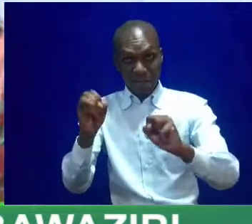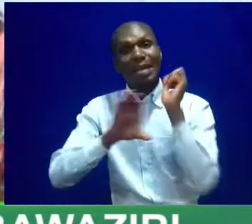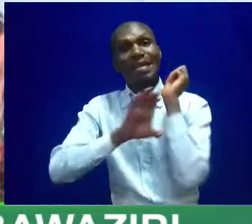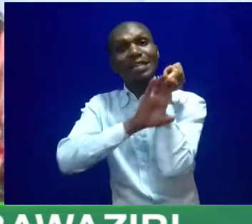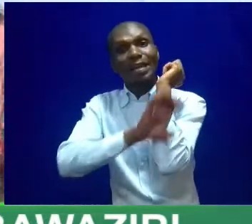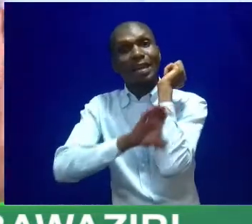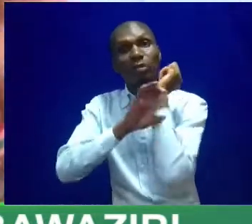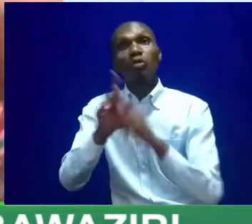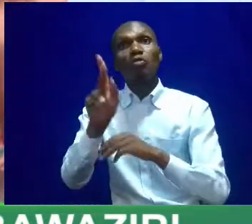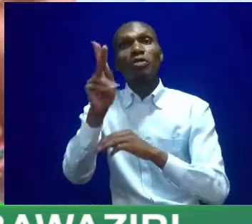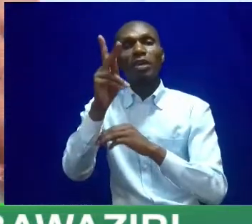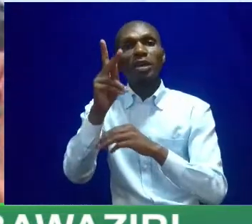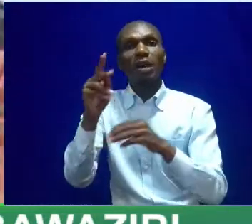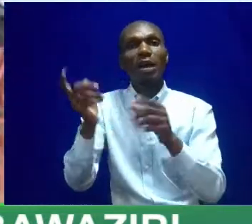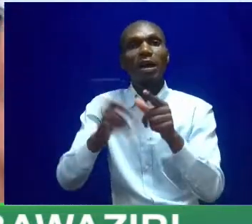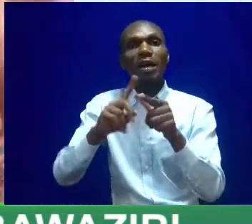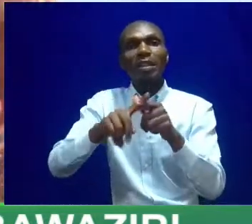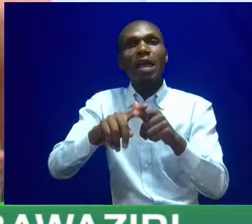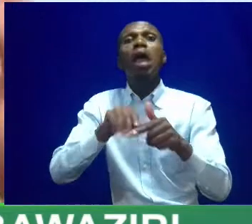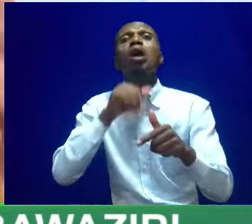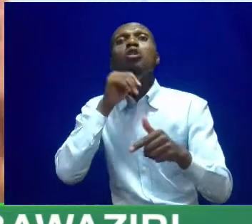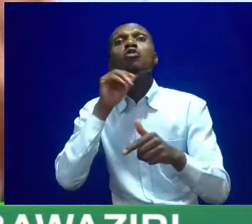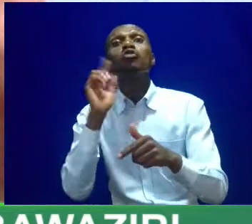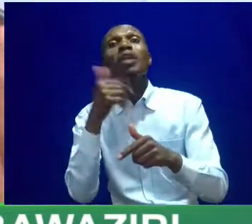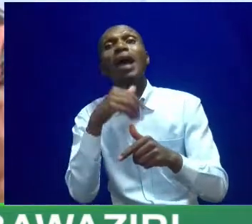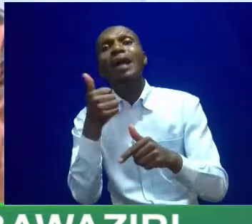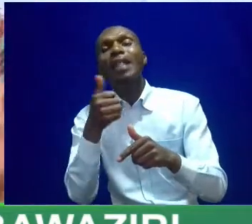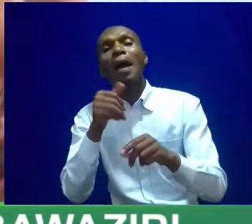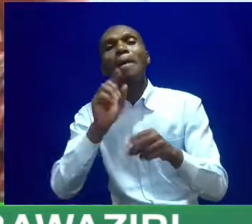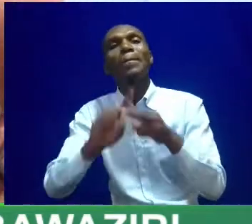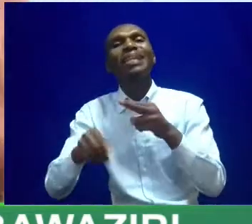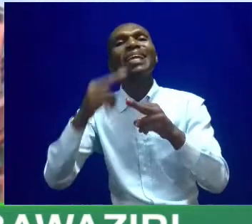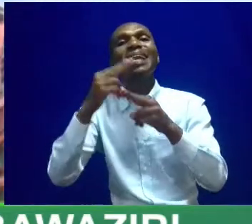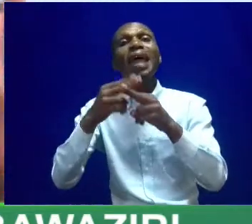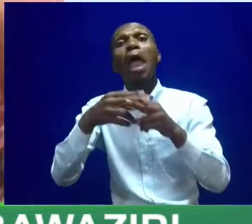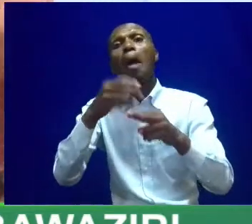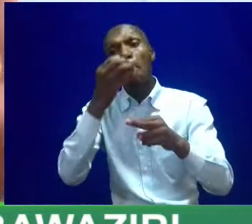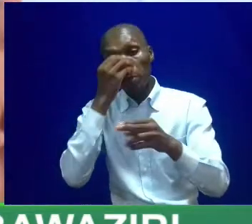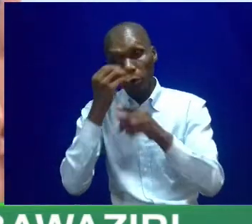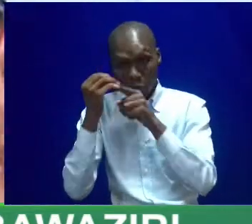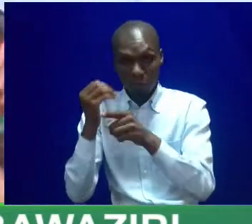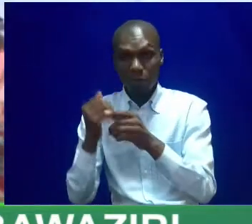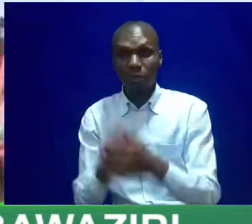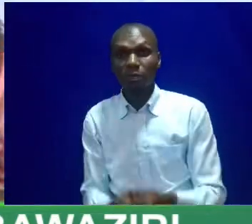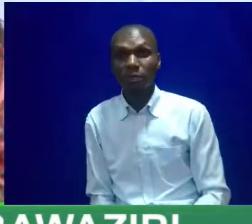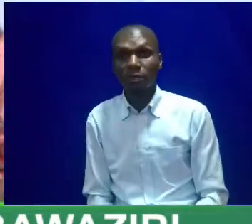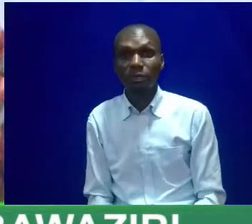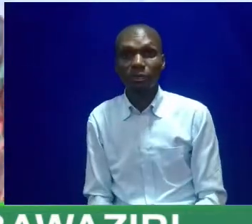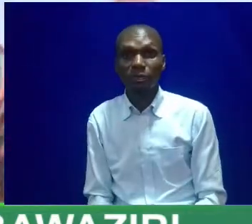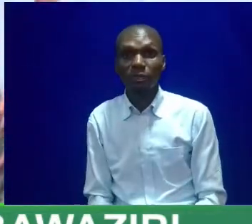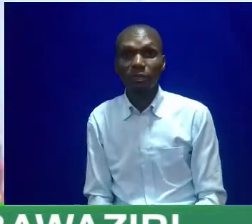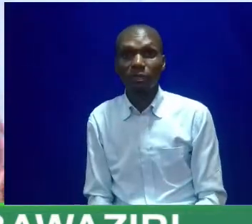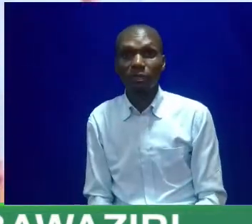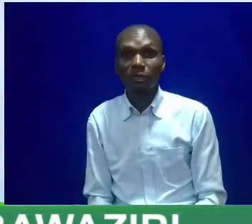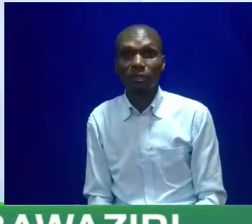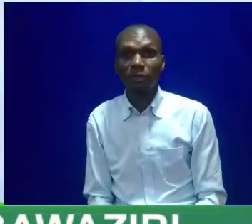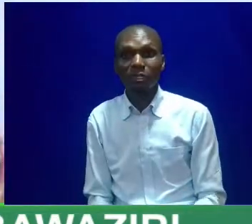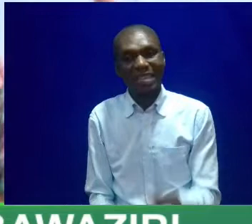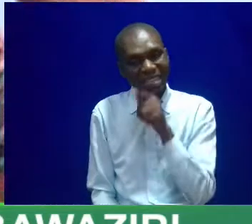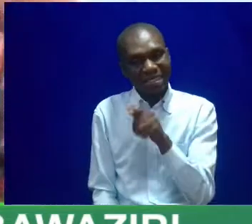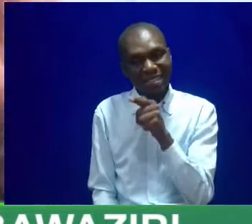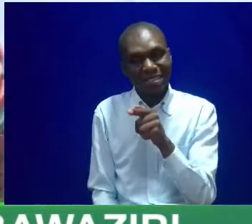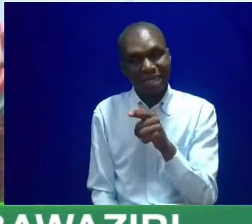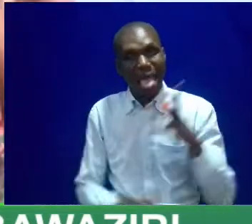ya Kenya na si mwingine ni Daktari William Samoe Ruto. Na hii